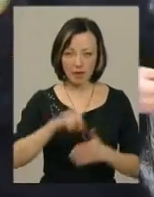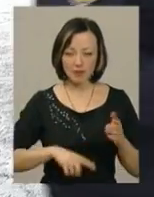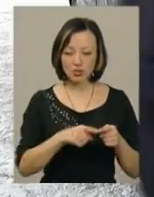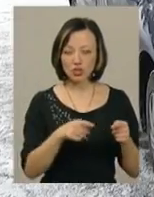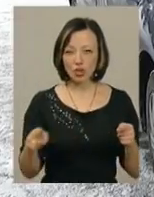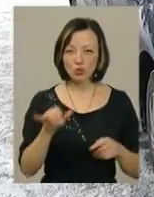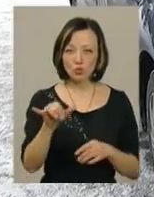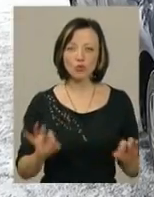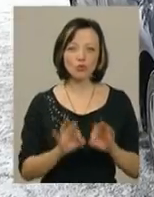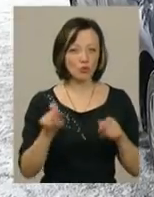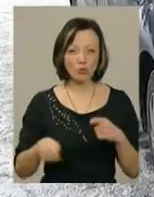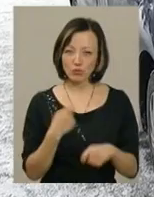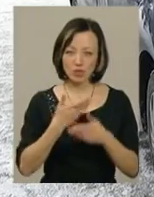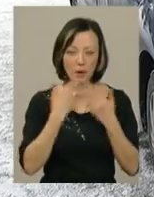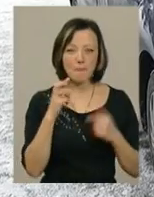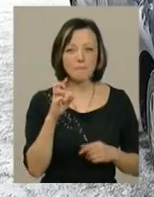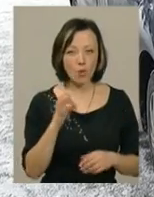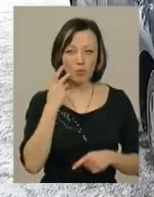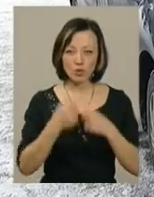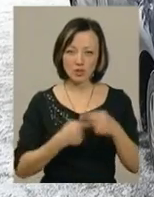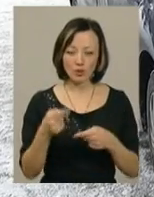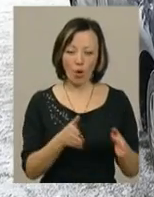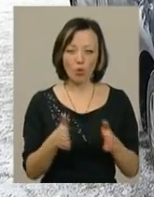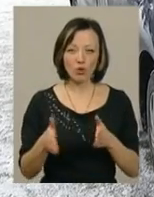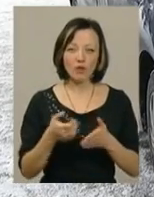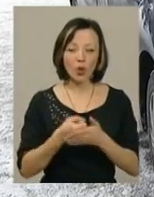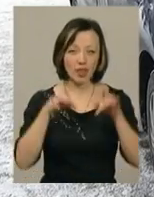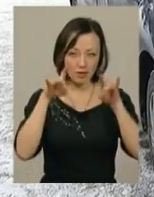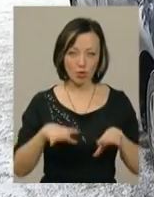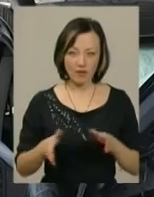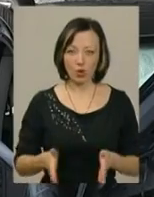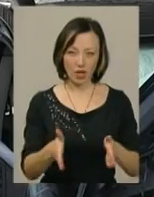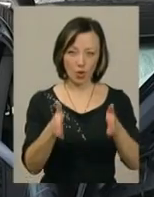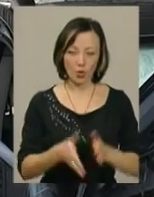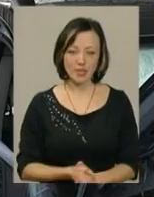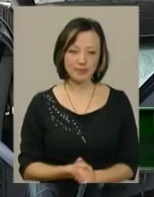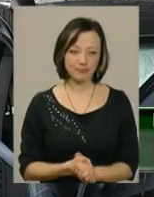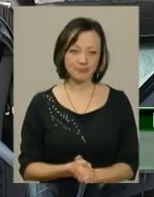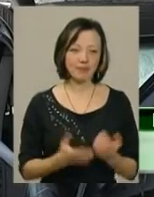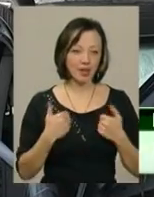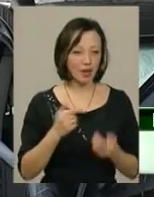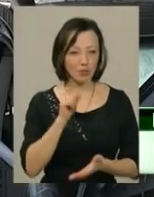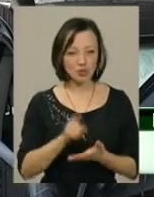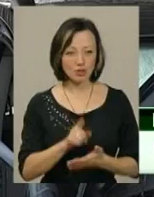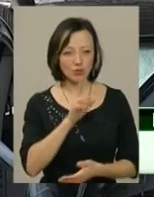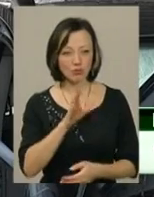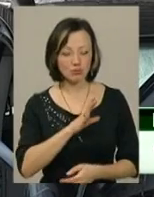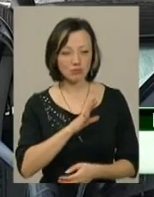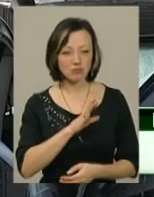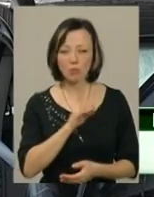цей час у нього жодного порушення, бо, каже, постійно готовий до несподіванок на дорозі. До цього постійно я маю бути готовим, тому що є